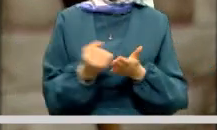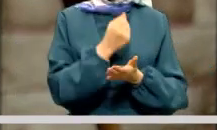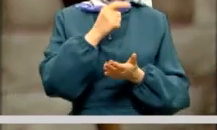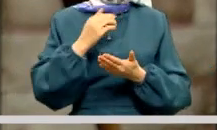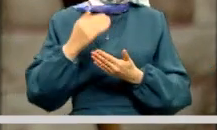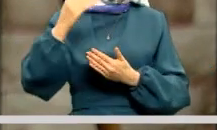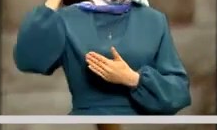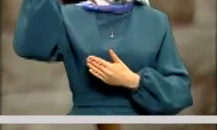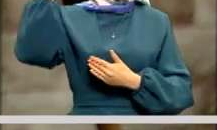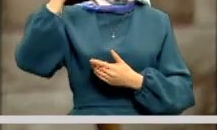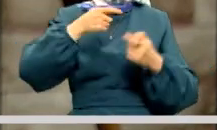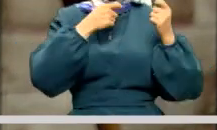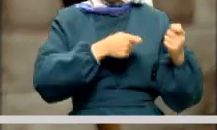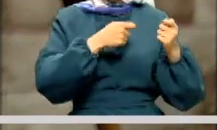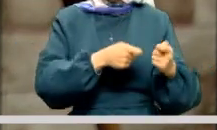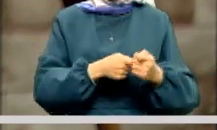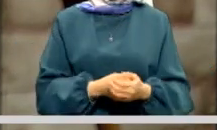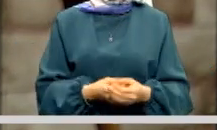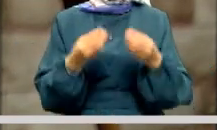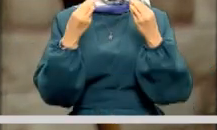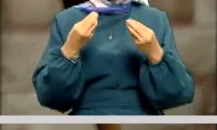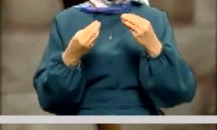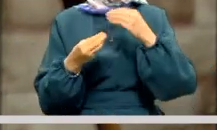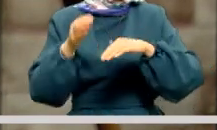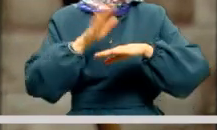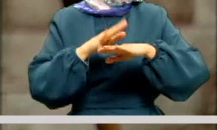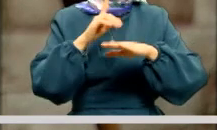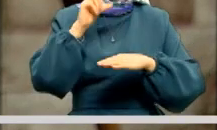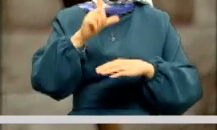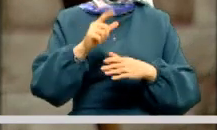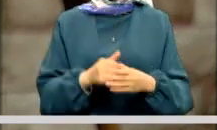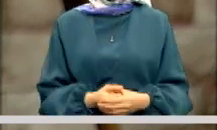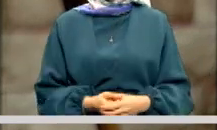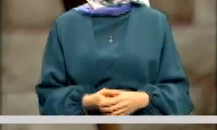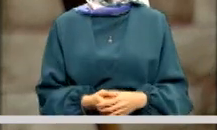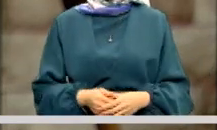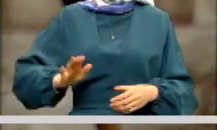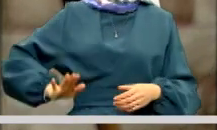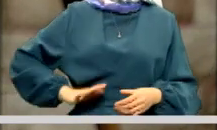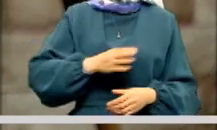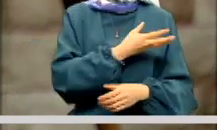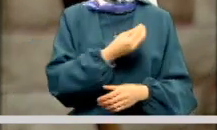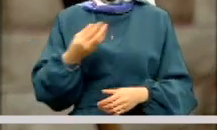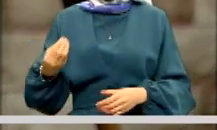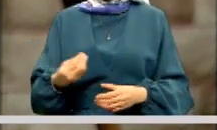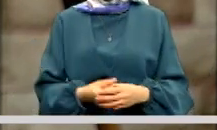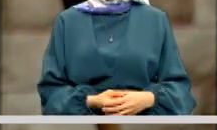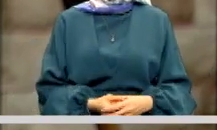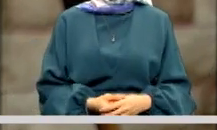yönetmek yetiştirmek ve güzelleştirmek gerekiyor şimdi çocuklarımız Evet yani